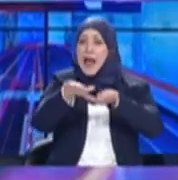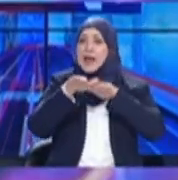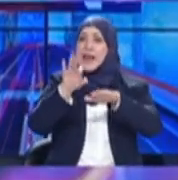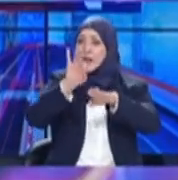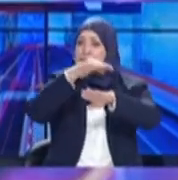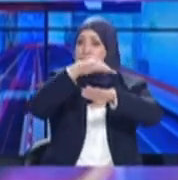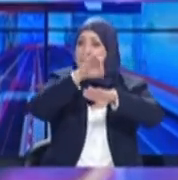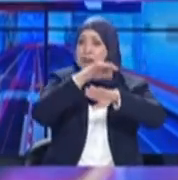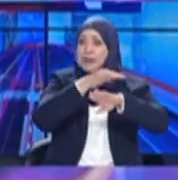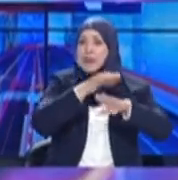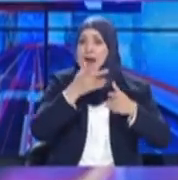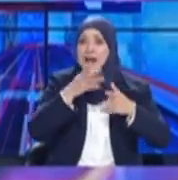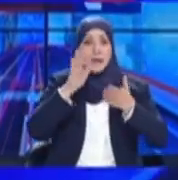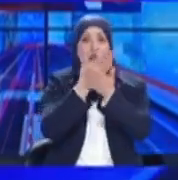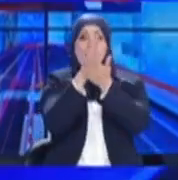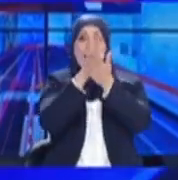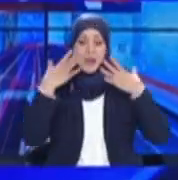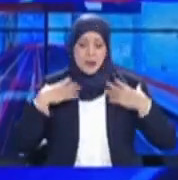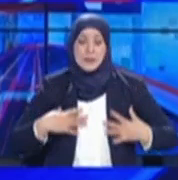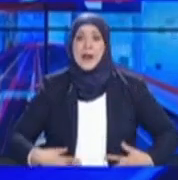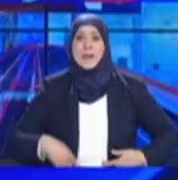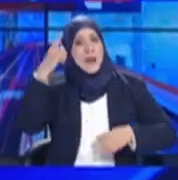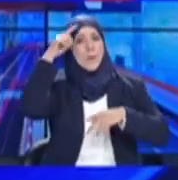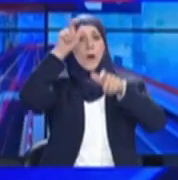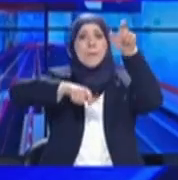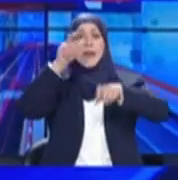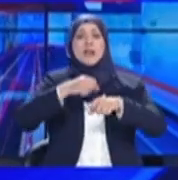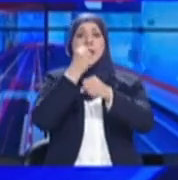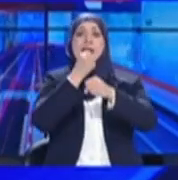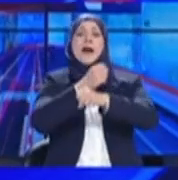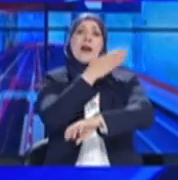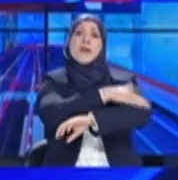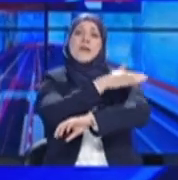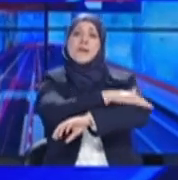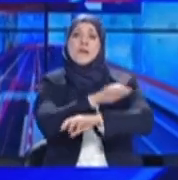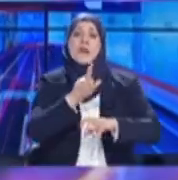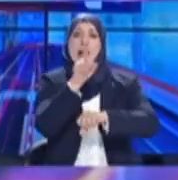ال ال الاجيال ال ال يعني